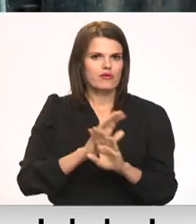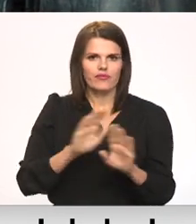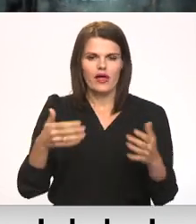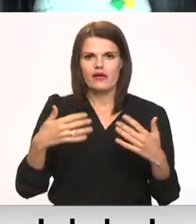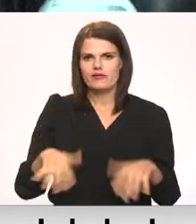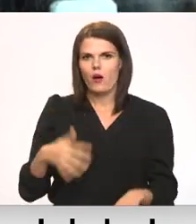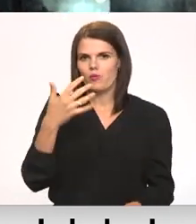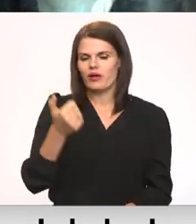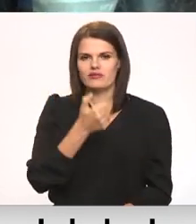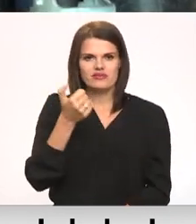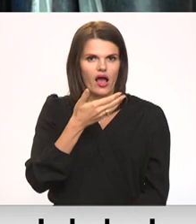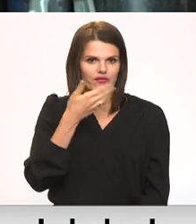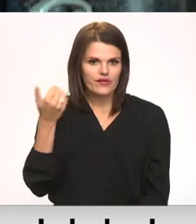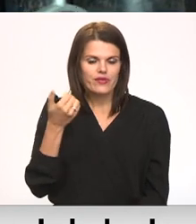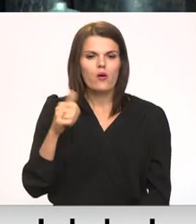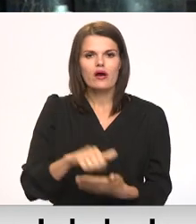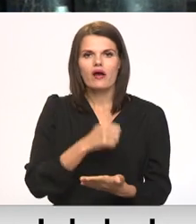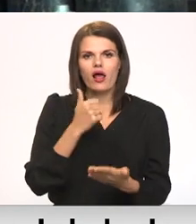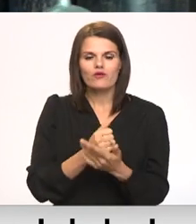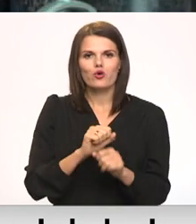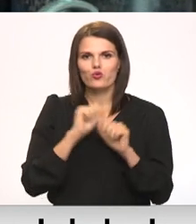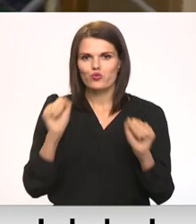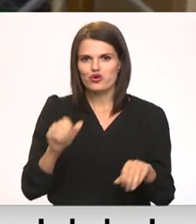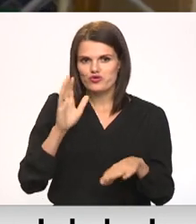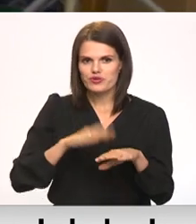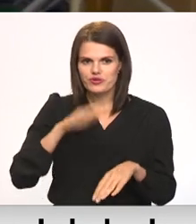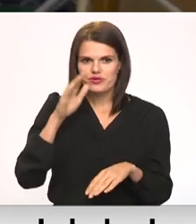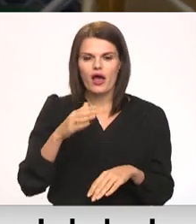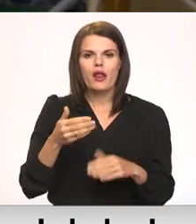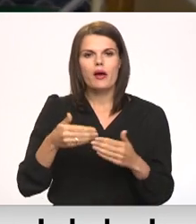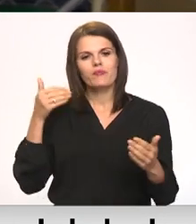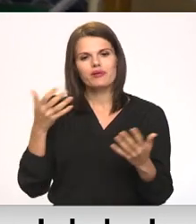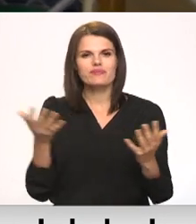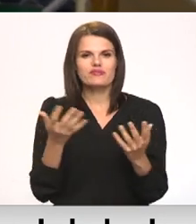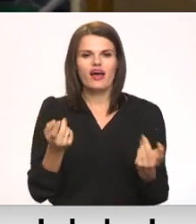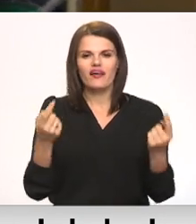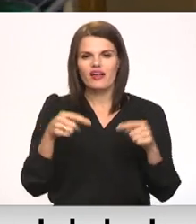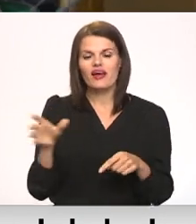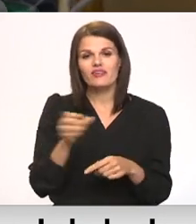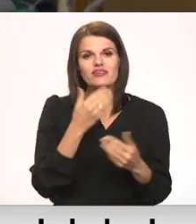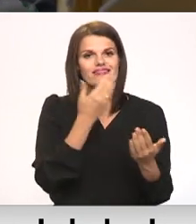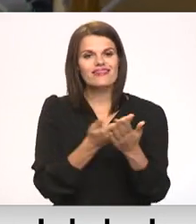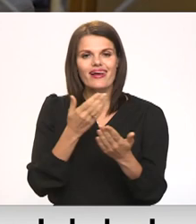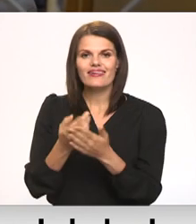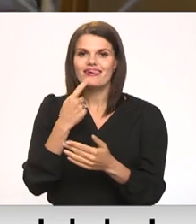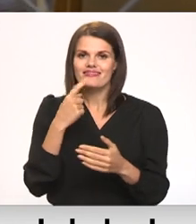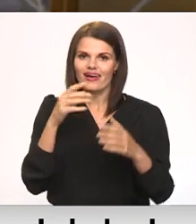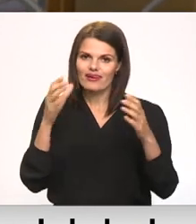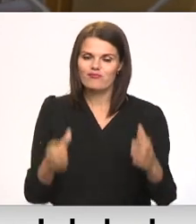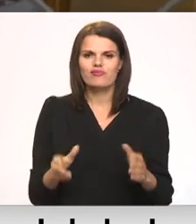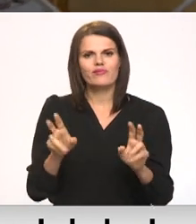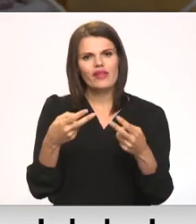jau vismaz 5 gadus, galvenokārt jau drošības dēļ. Ja vēl pirms kāda laika visus mudināja no sarkaniem gāzes